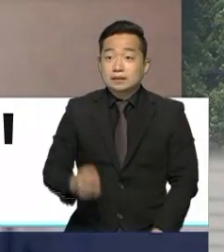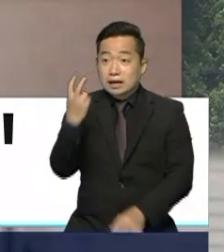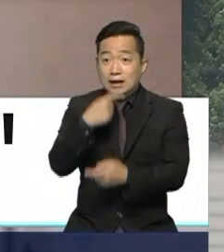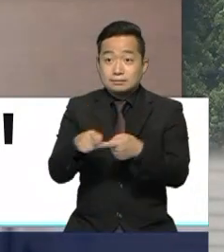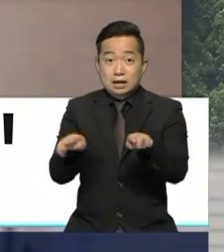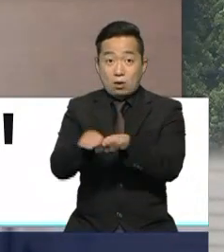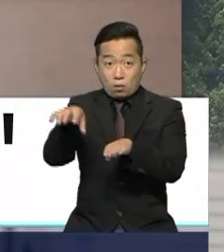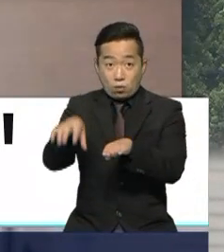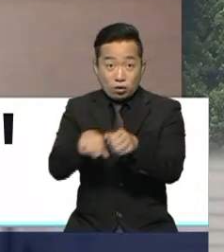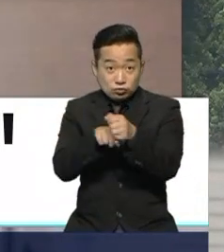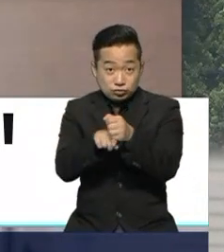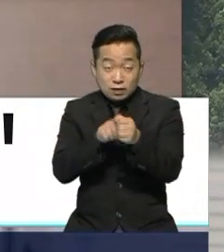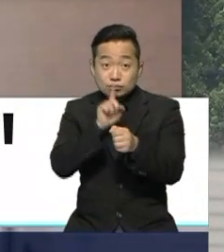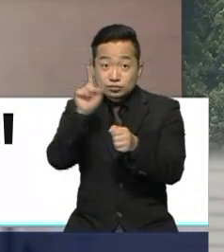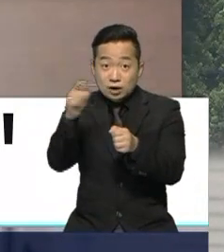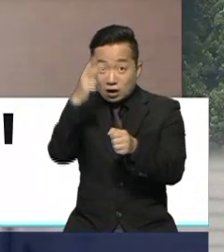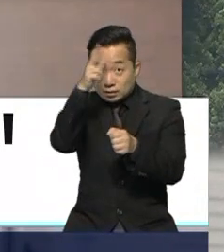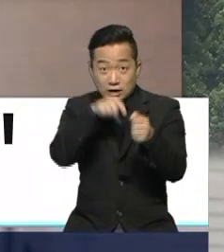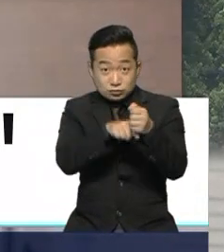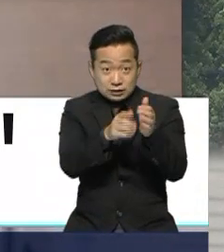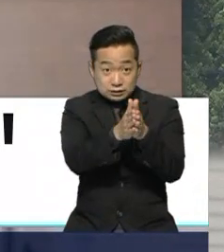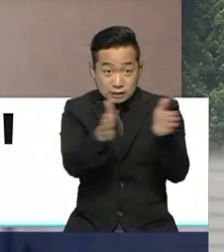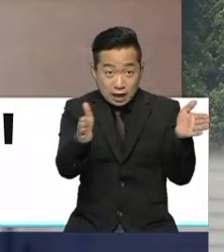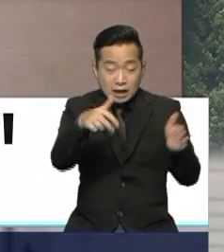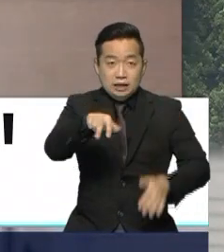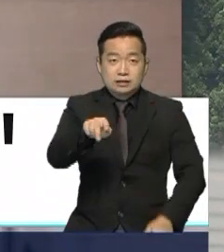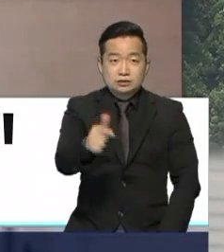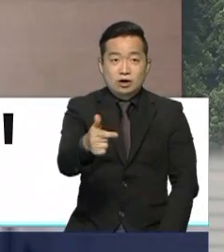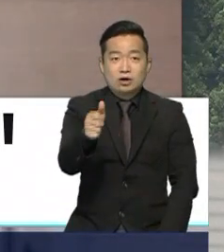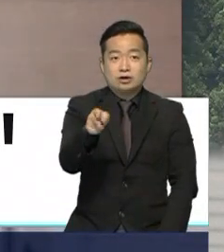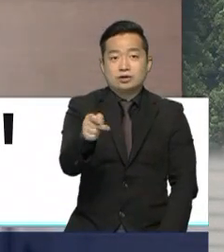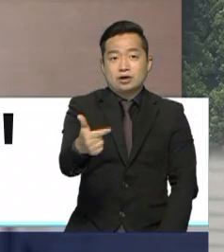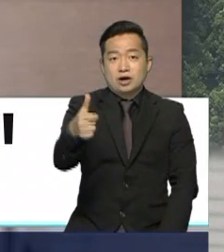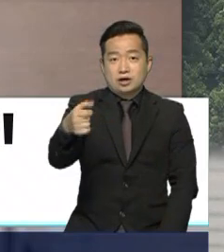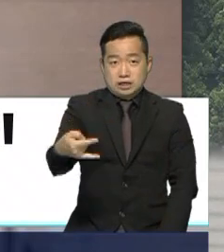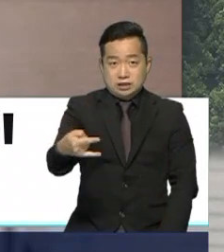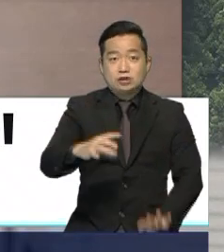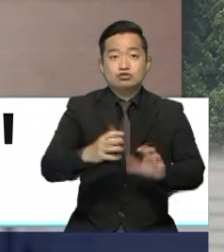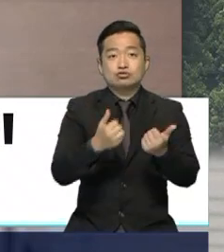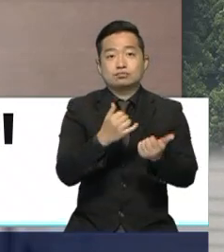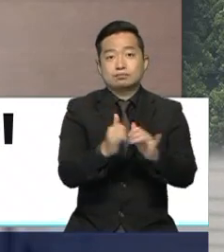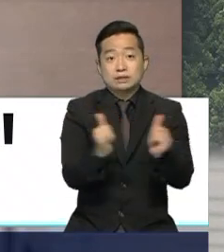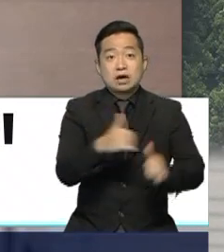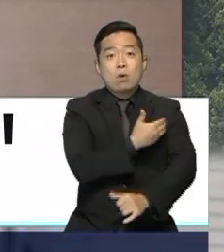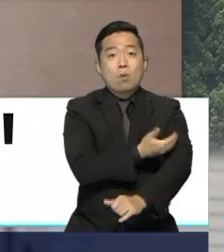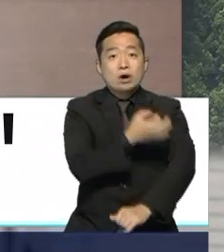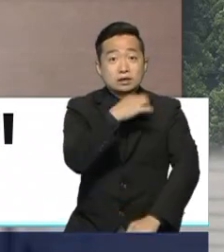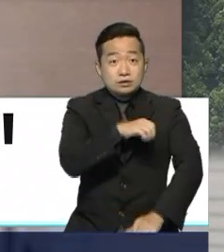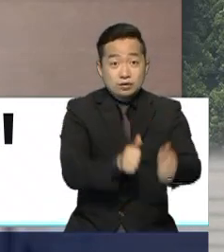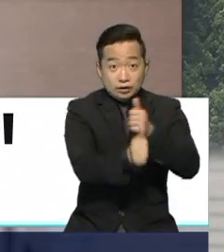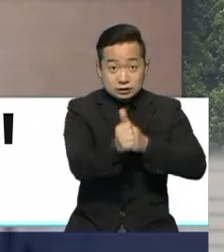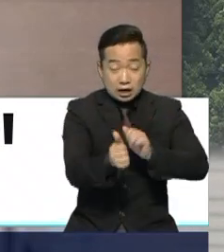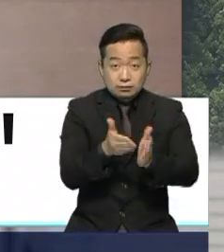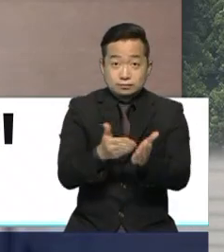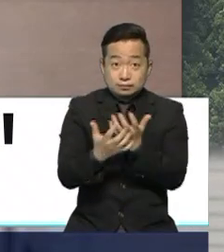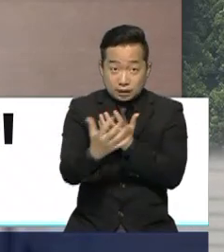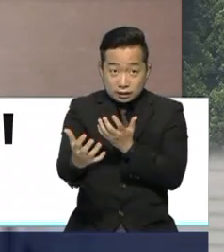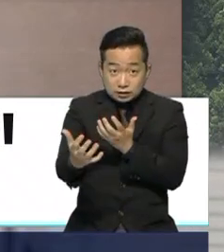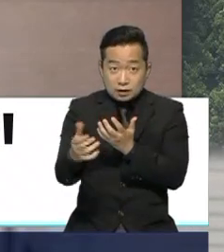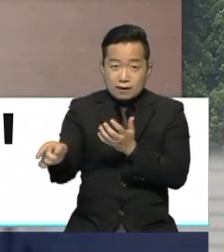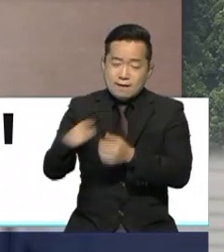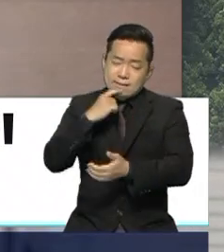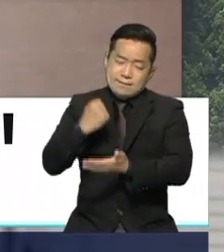감사원의 수사 요청으로 곧 검찰 수사를 받게 될 전현희 국민권익위원장이 오늘 기자회견을 열고 감사원을